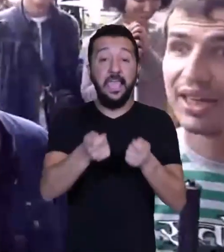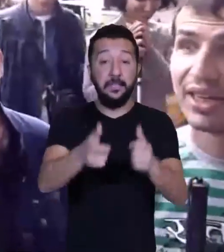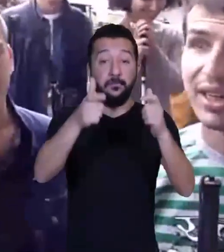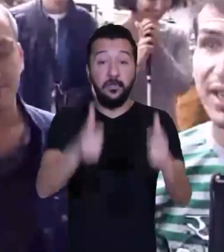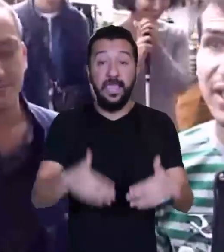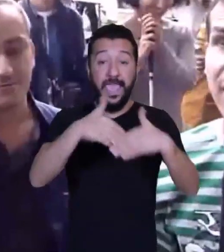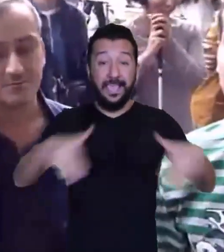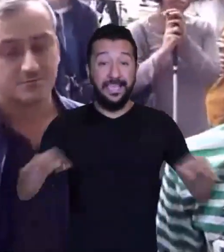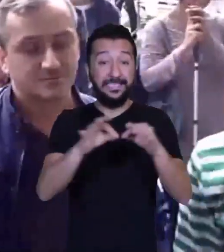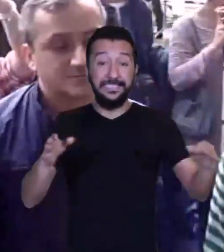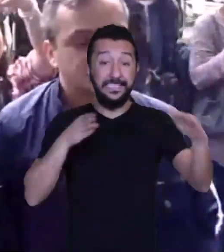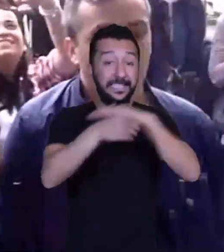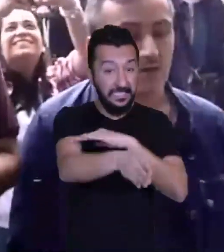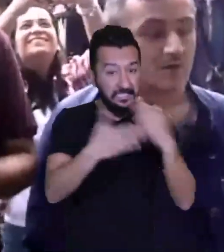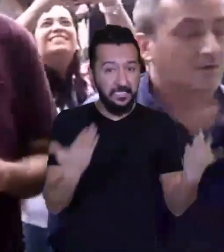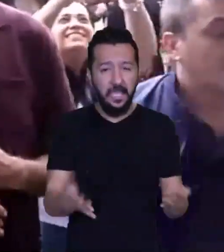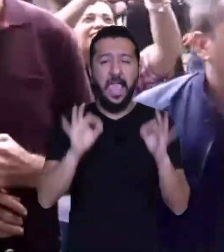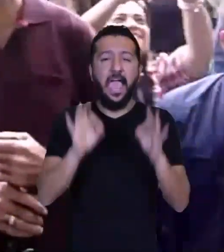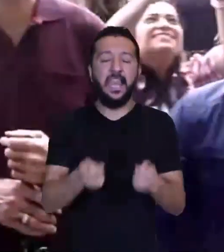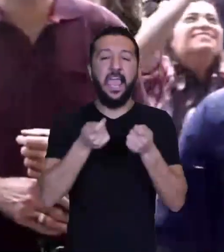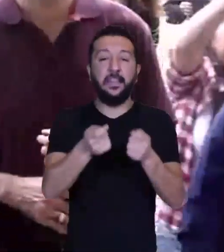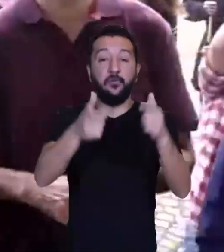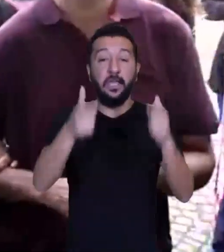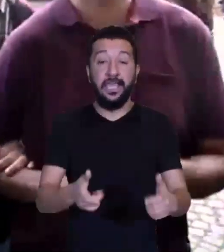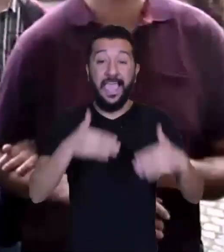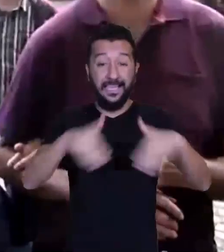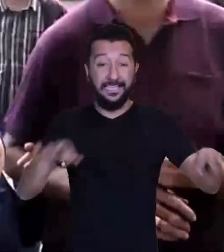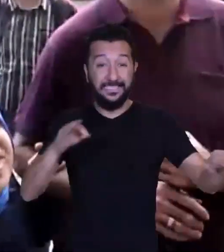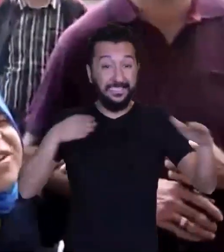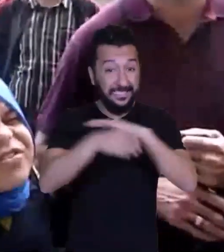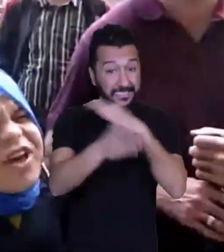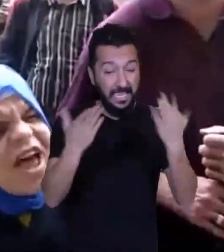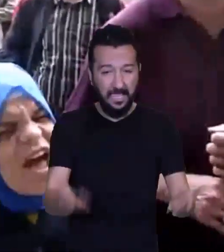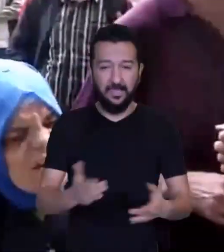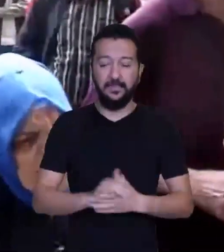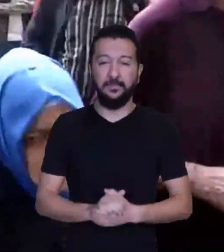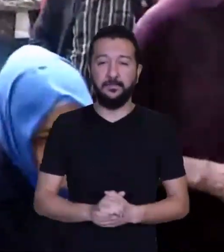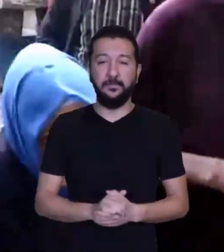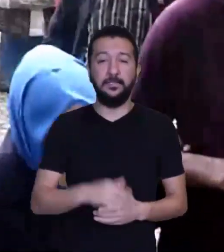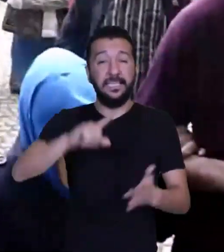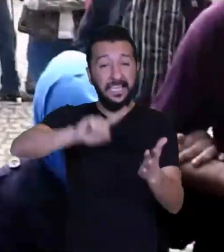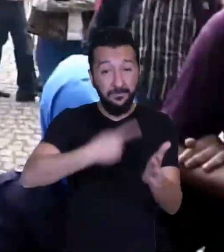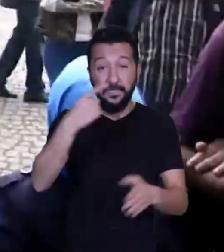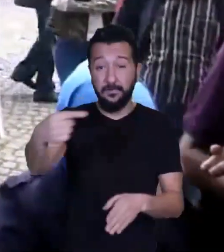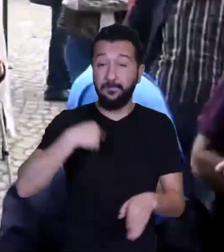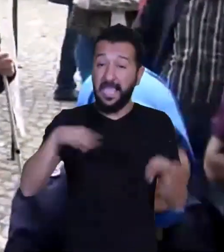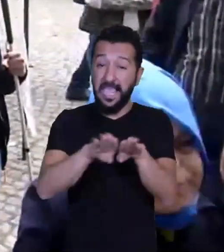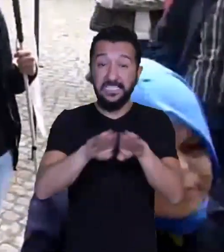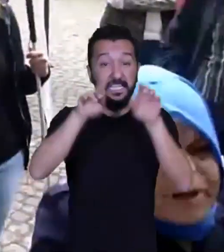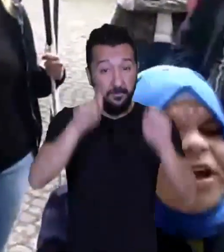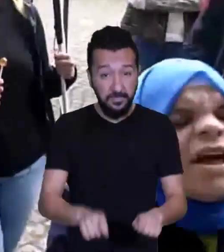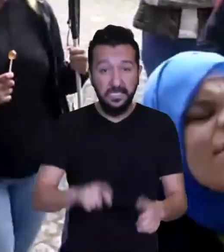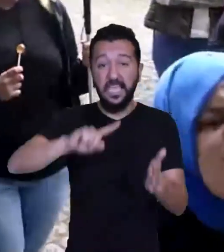kurumuna engelsizce girinceye! Her eğitim kurumuna engelsizce girinceye! İmzamızı eşit